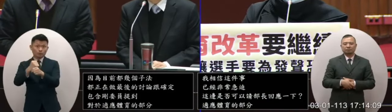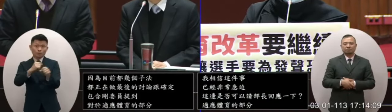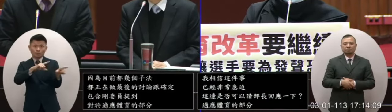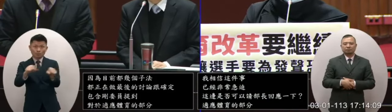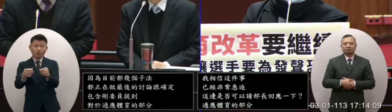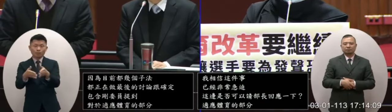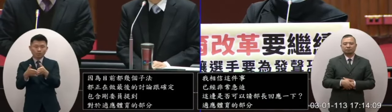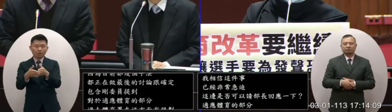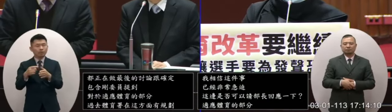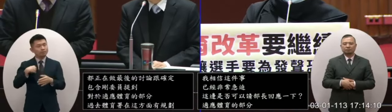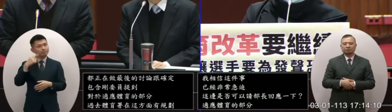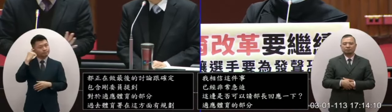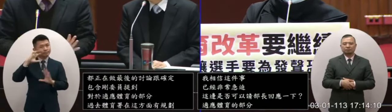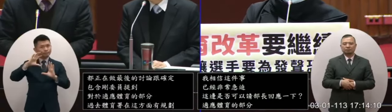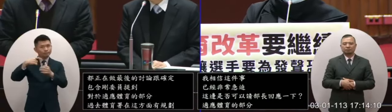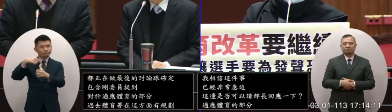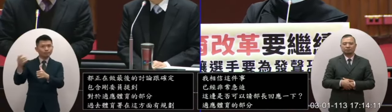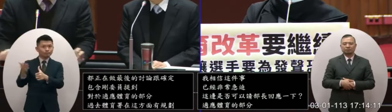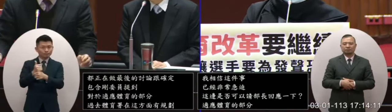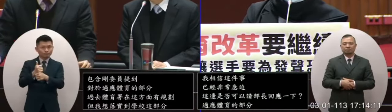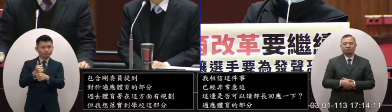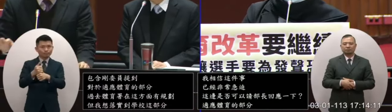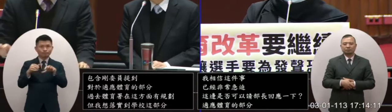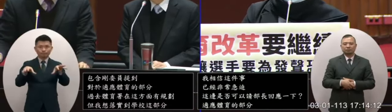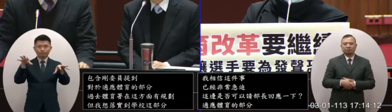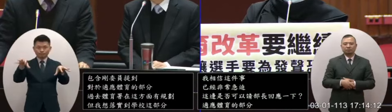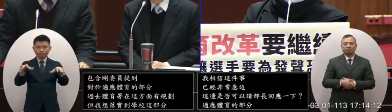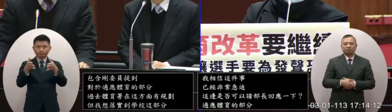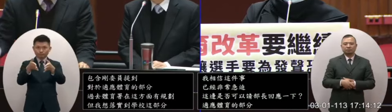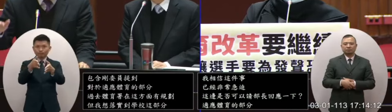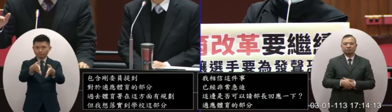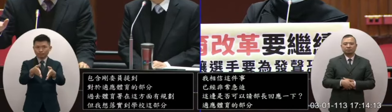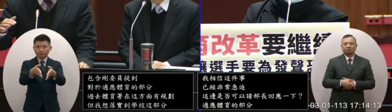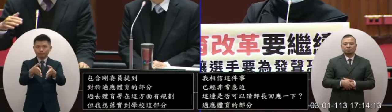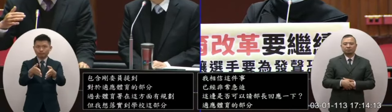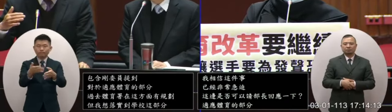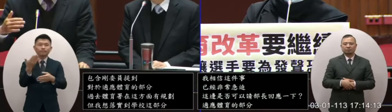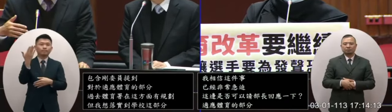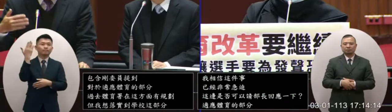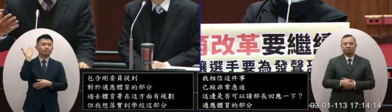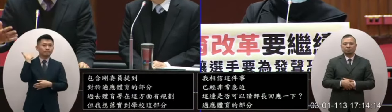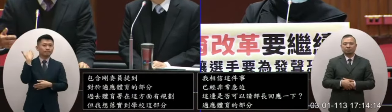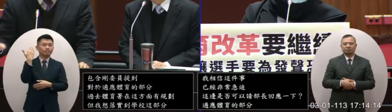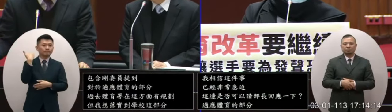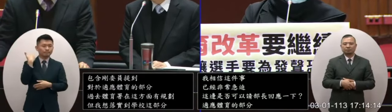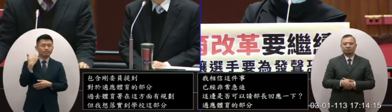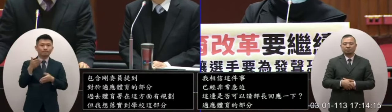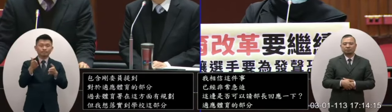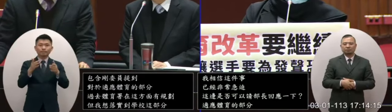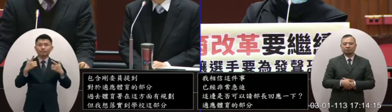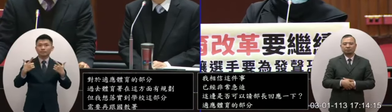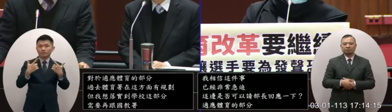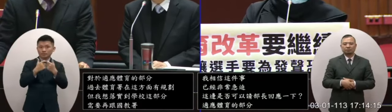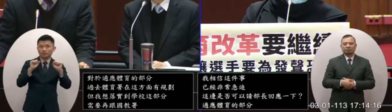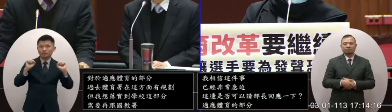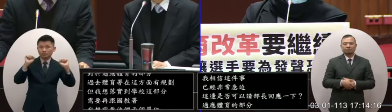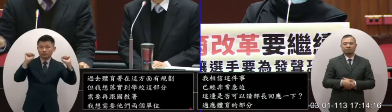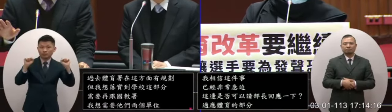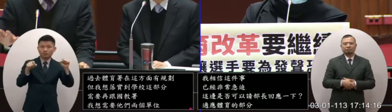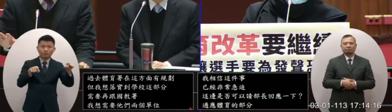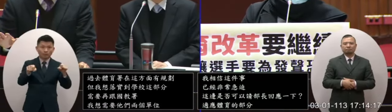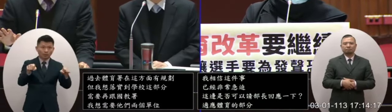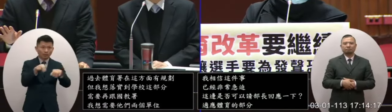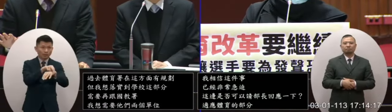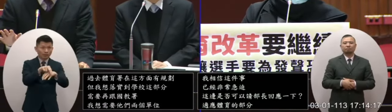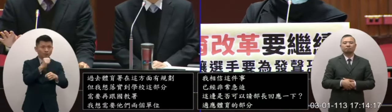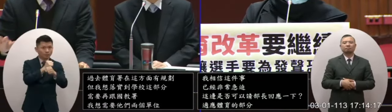教署我想需要他们两个单位就这个议题来从过去我们所对适应体育的一些规划做法